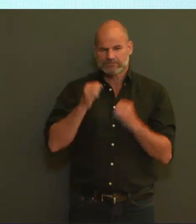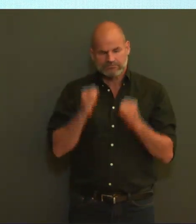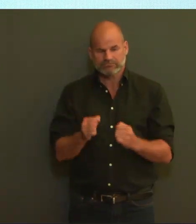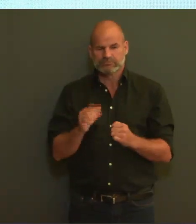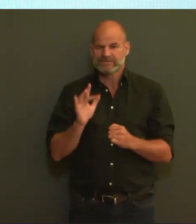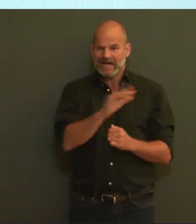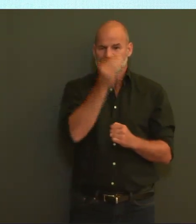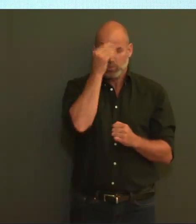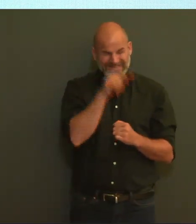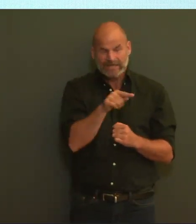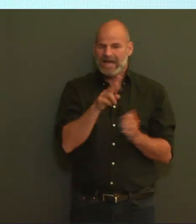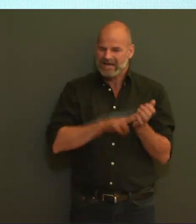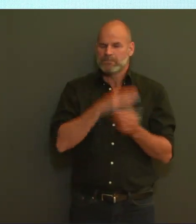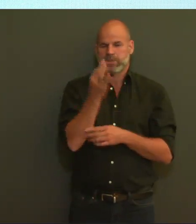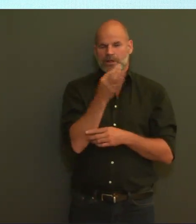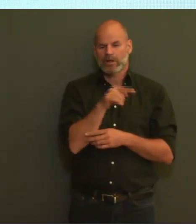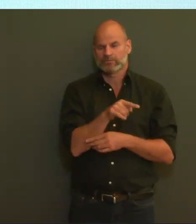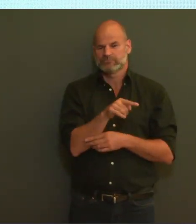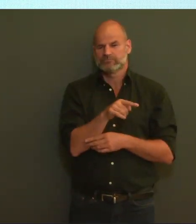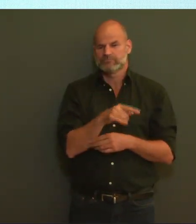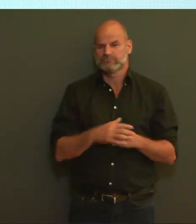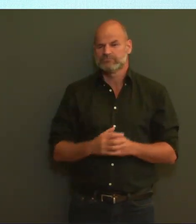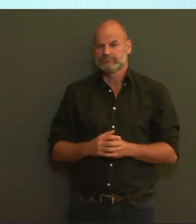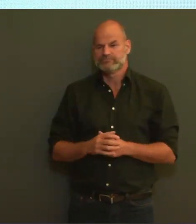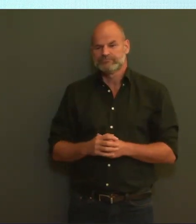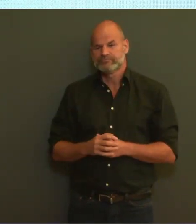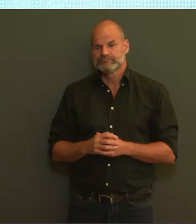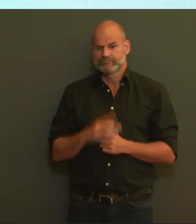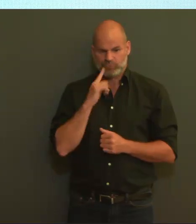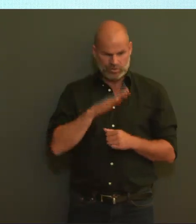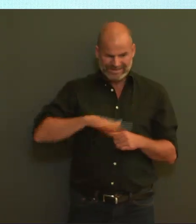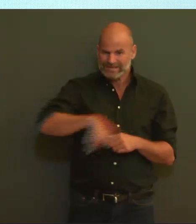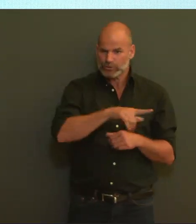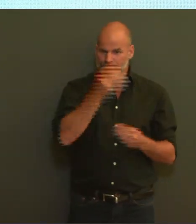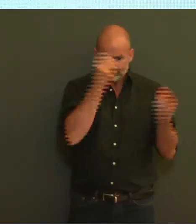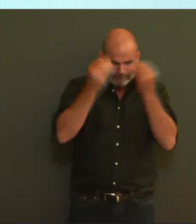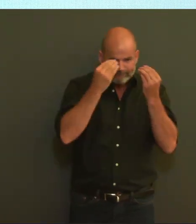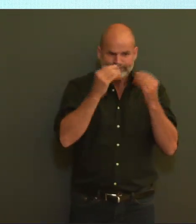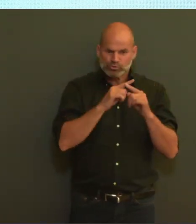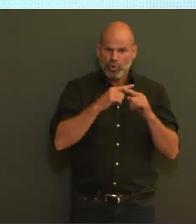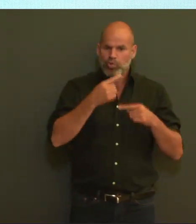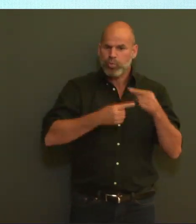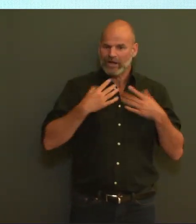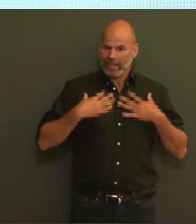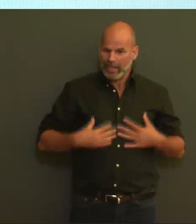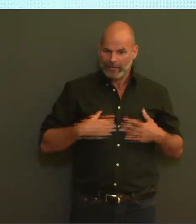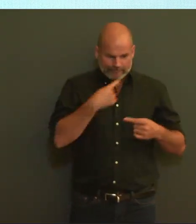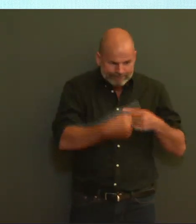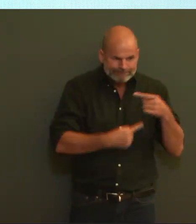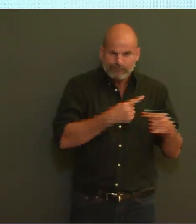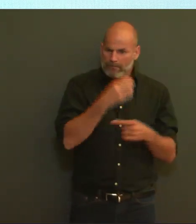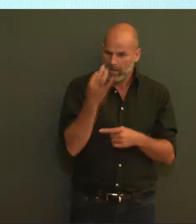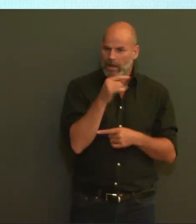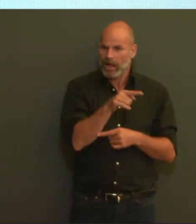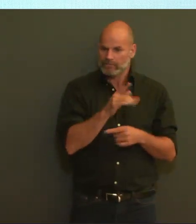hun algemene gezonde ontwikkeling. Dat werd recent nog terecht bekrachtigd door de pediaters. Ik denk dat dat